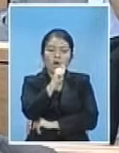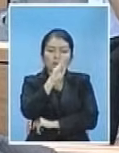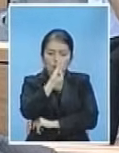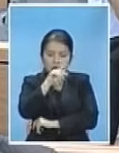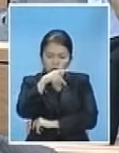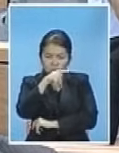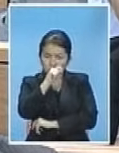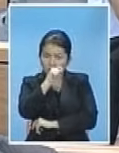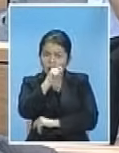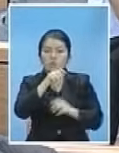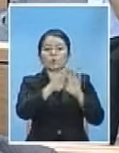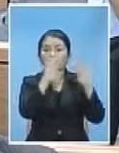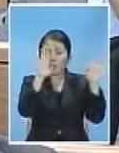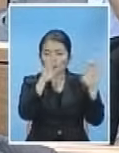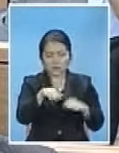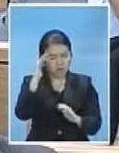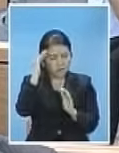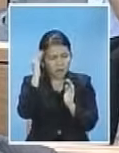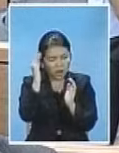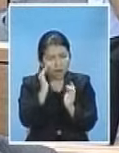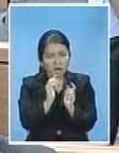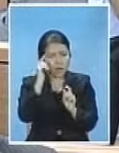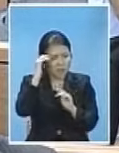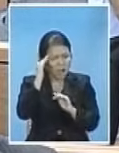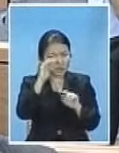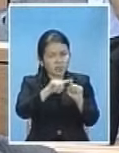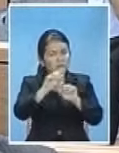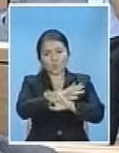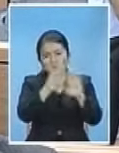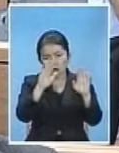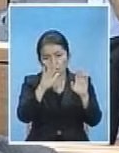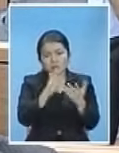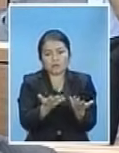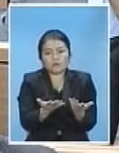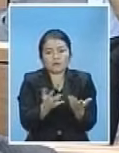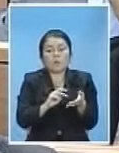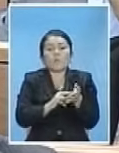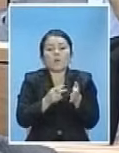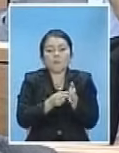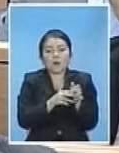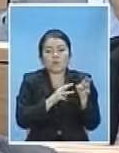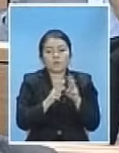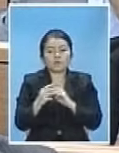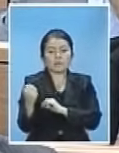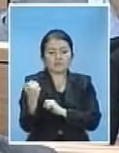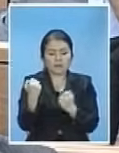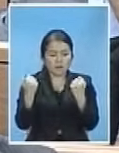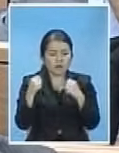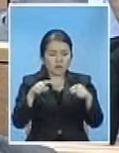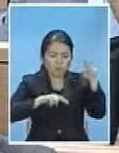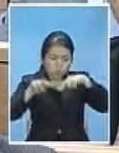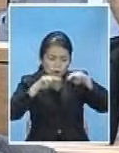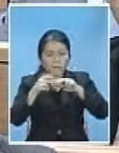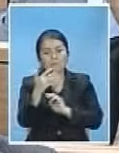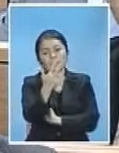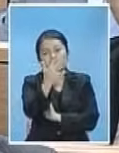หน่วยพลเรือนตำรวจทหารปตท.43เราก็ขาดกำลังเจ้าหน้าที่หูตา